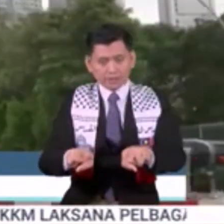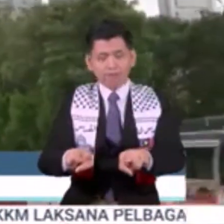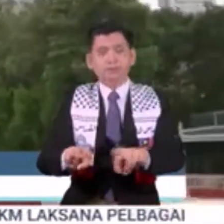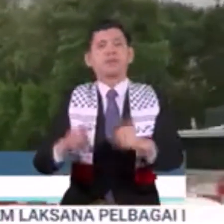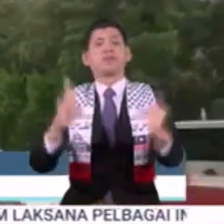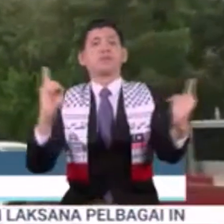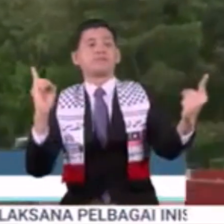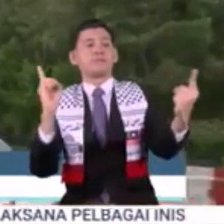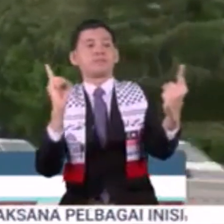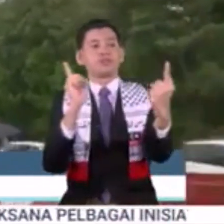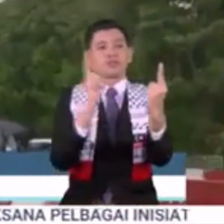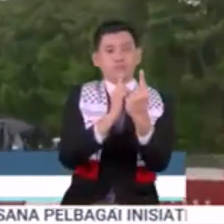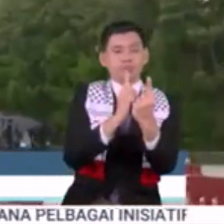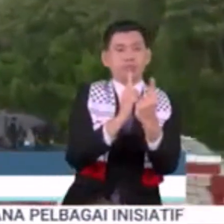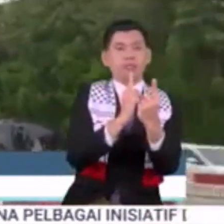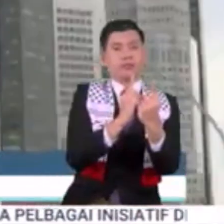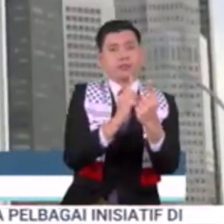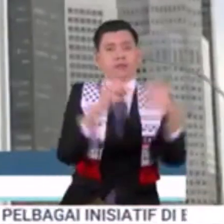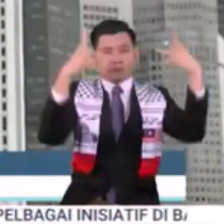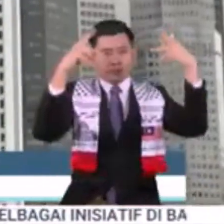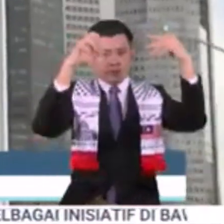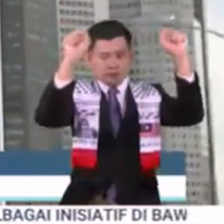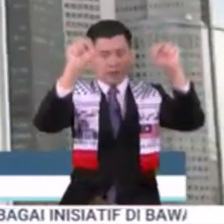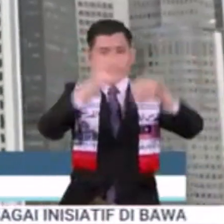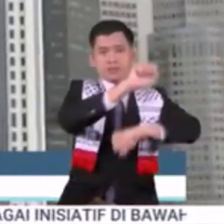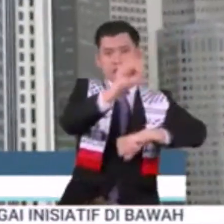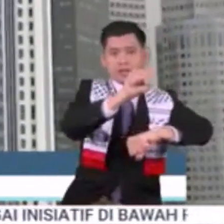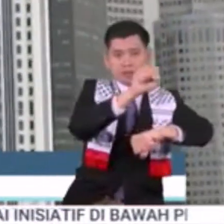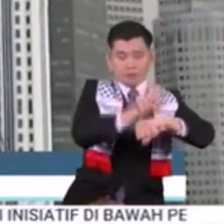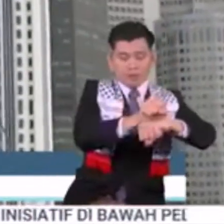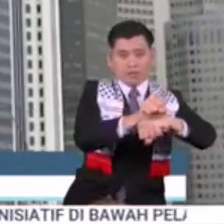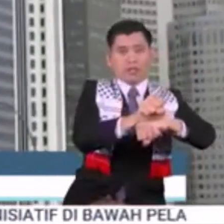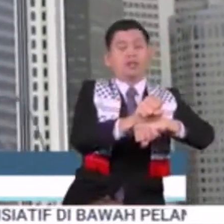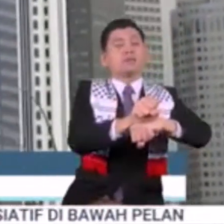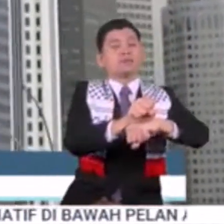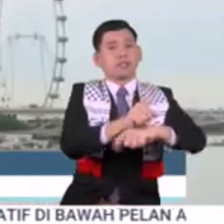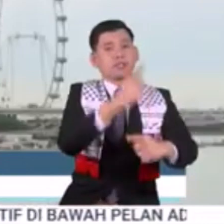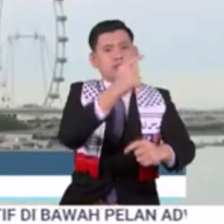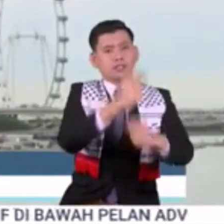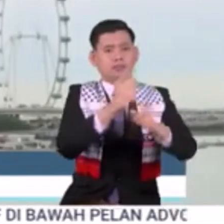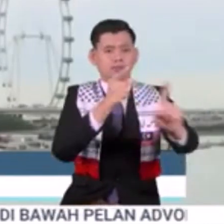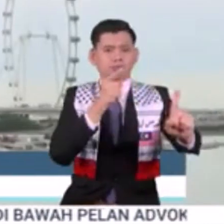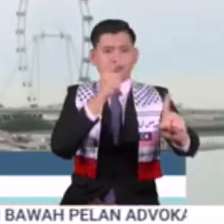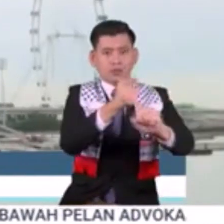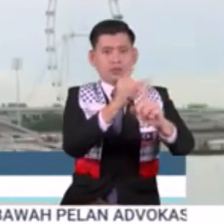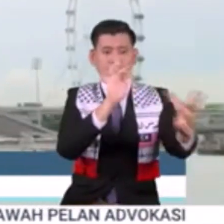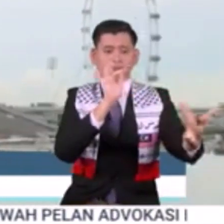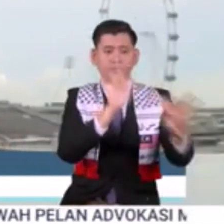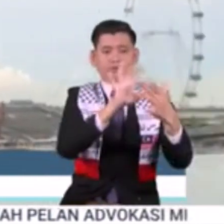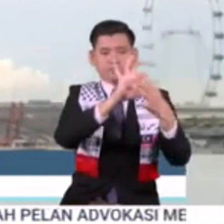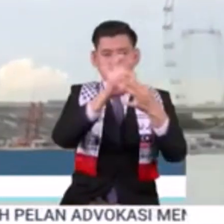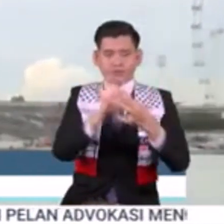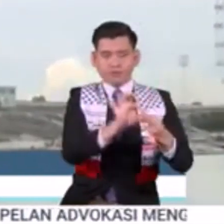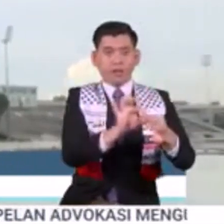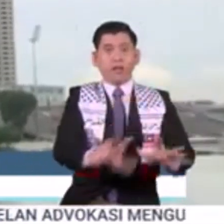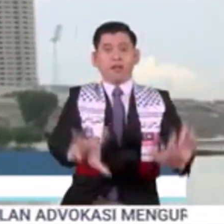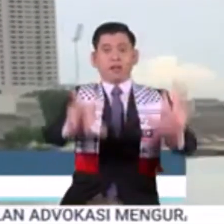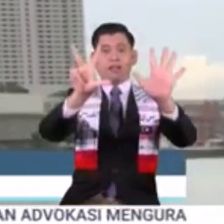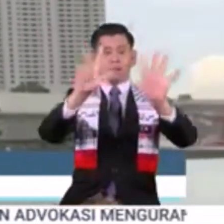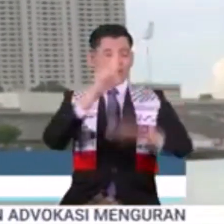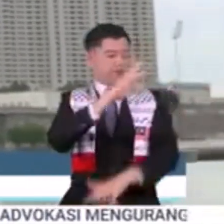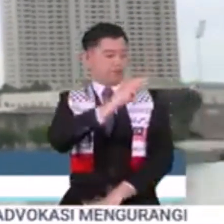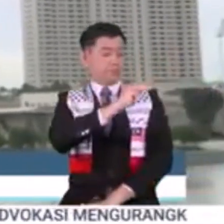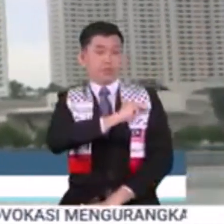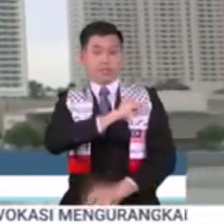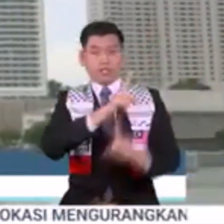Pertemuan Datuk Seri Anwar bersama rakan sejawatan Lee Hsien Loong juga bagi menetapkan hala tujuh hubungan bilateral. Sebanyak 8 kementerian dari